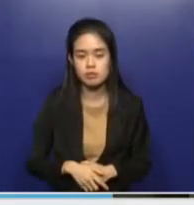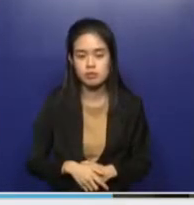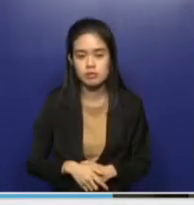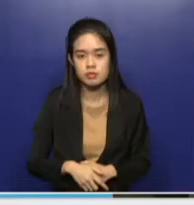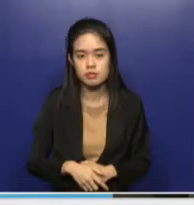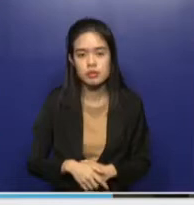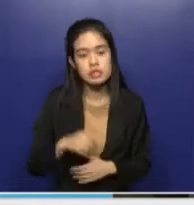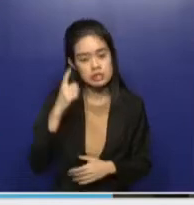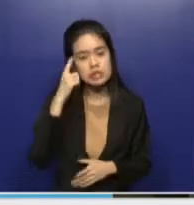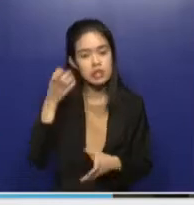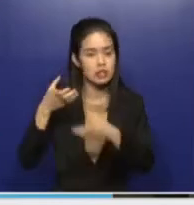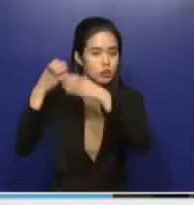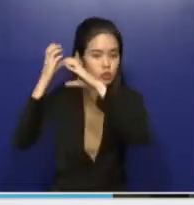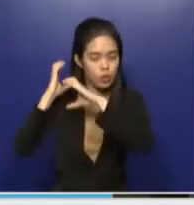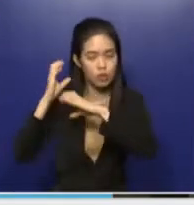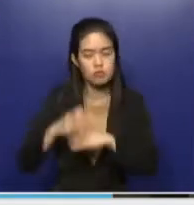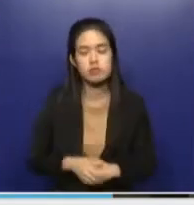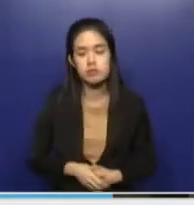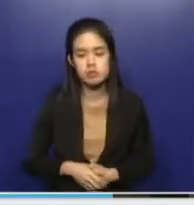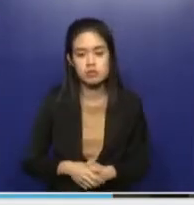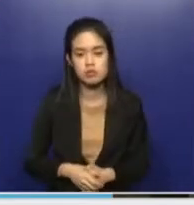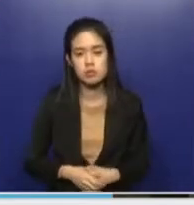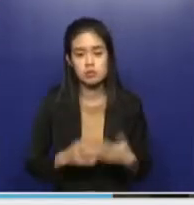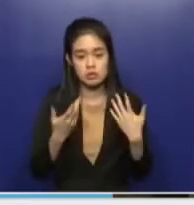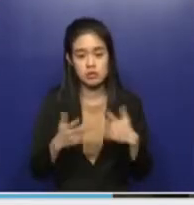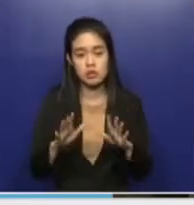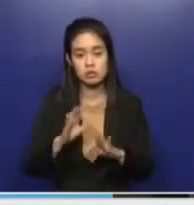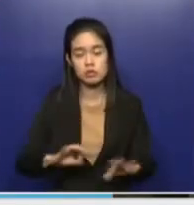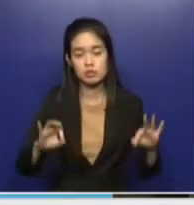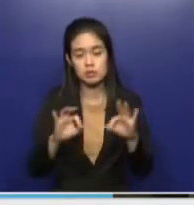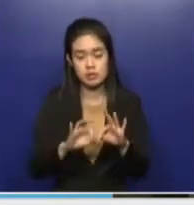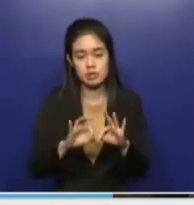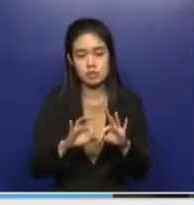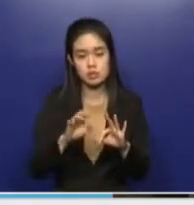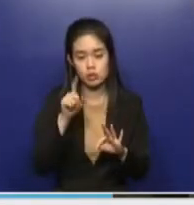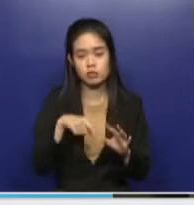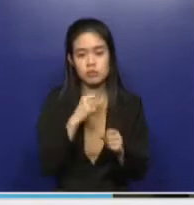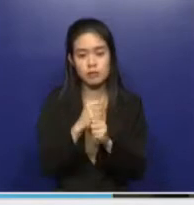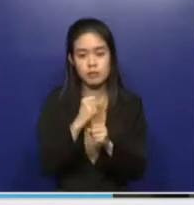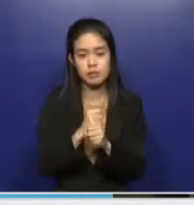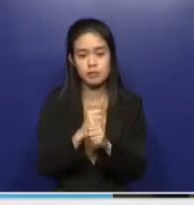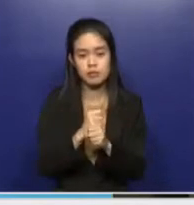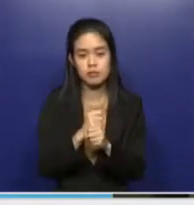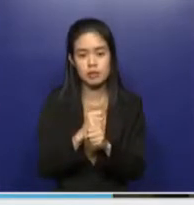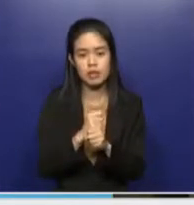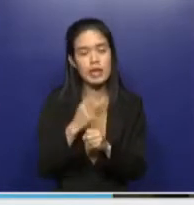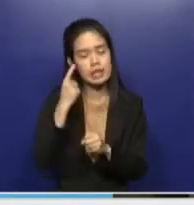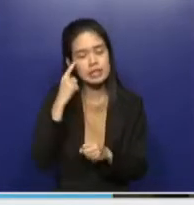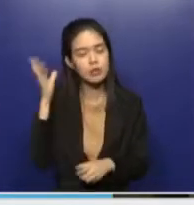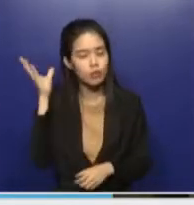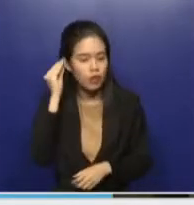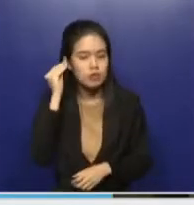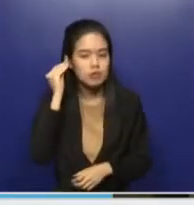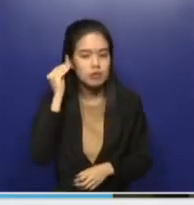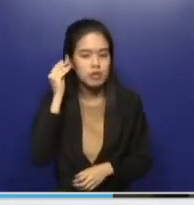รงนี้เราต้องทบทวนครับท่านประธานครับและยิ่งไปกว่านั้นสิ่งที่เราควรจะต้องทำคือการเปิดใจที่จะรับฟังโดยเฉพ